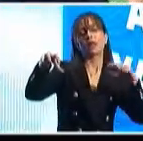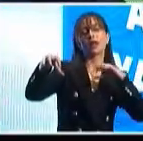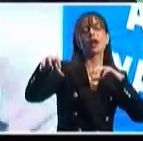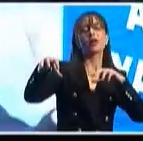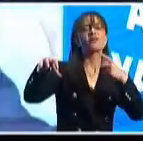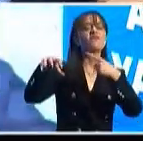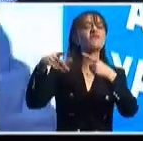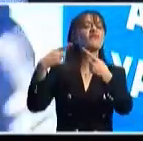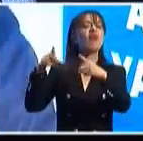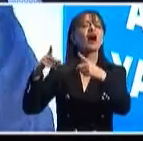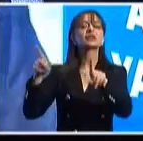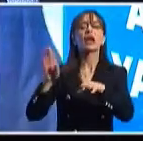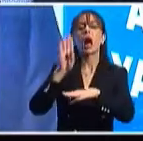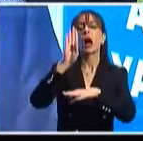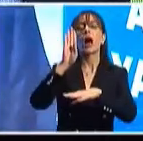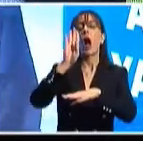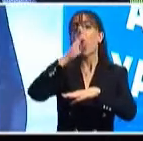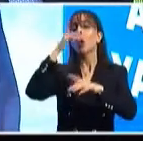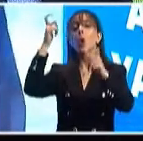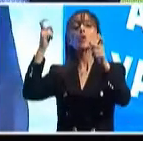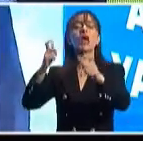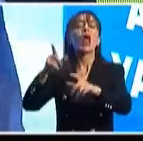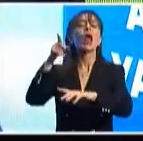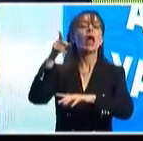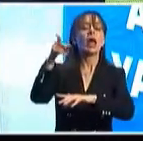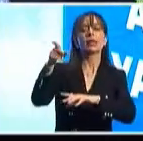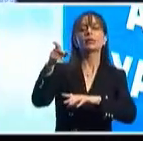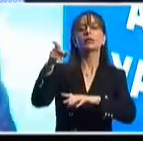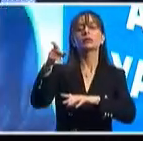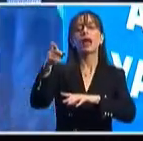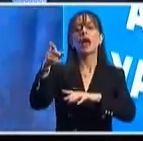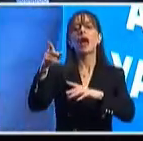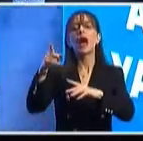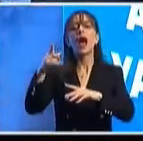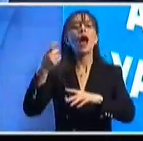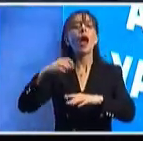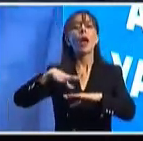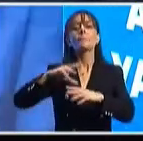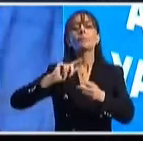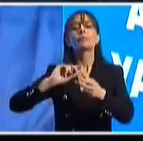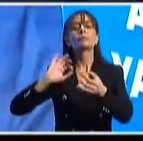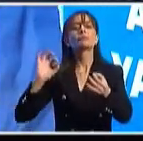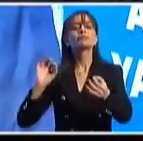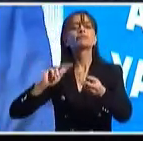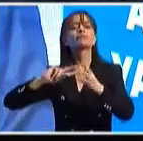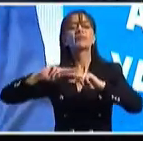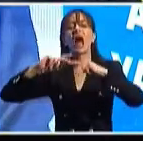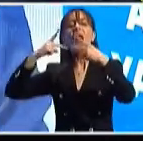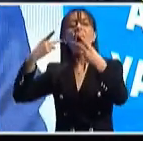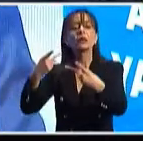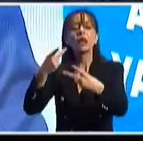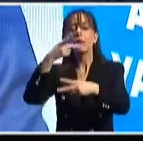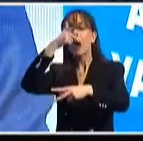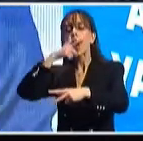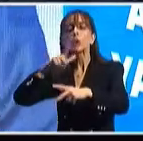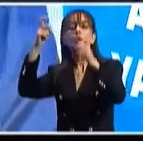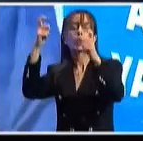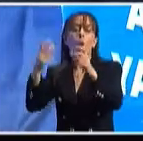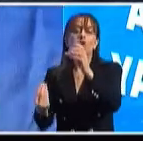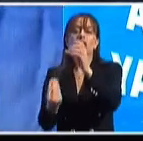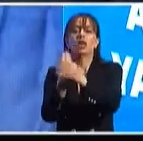işte Kocaeli sınırımızda Körfez lojistik köyleri olacak. Diğer 4 lojistik